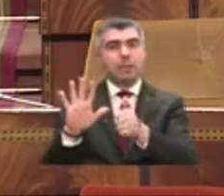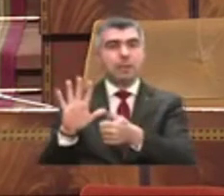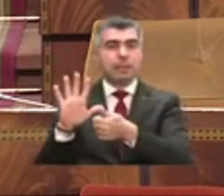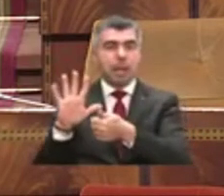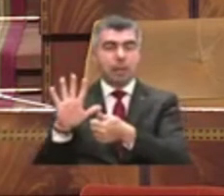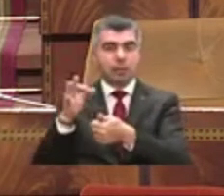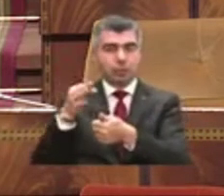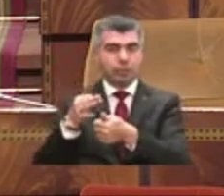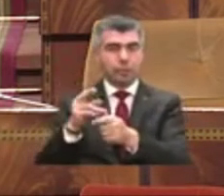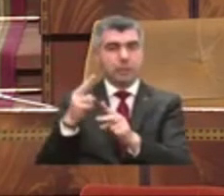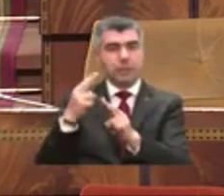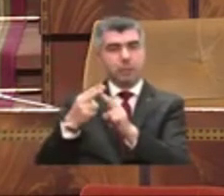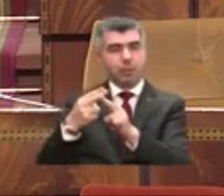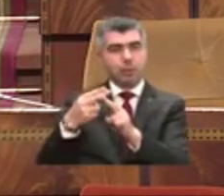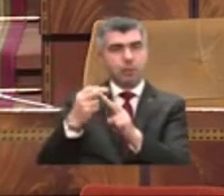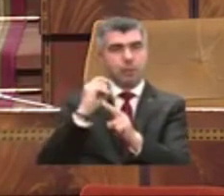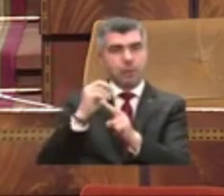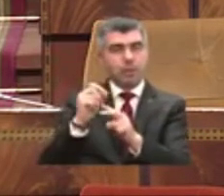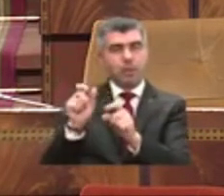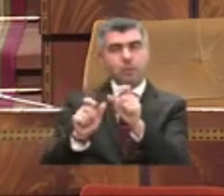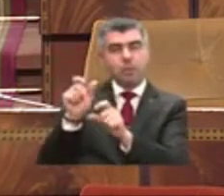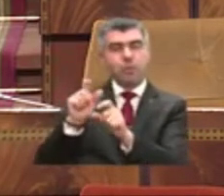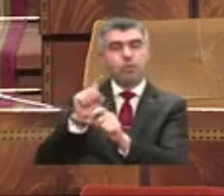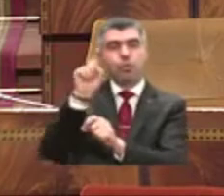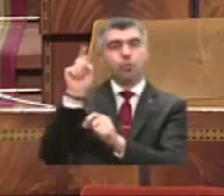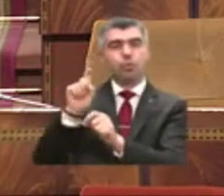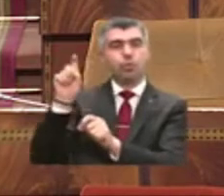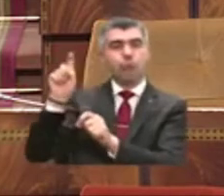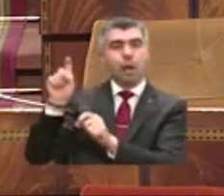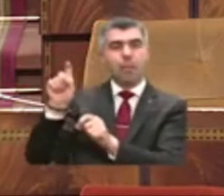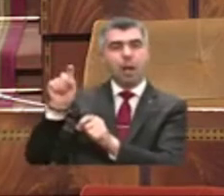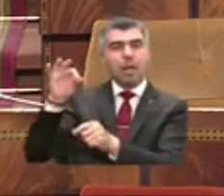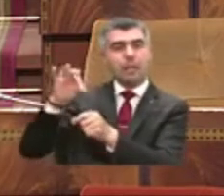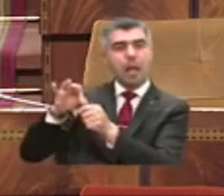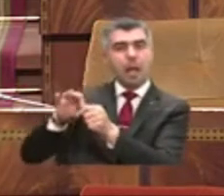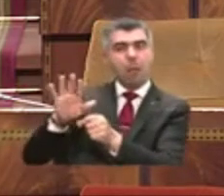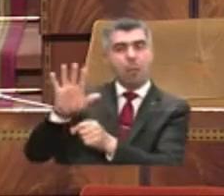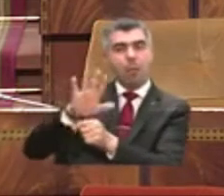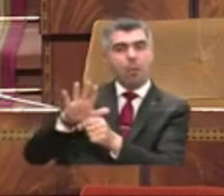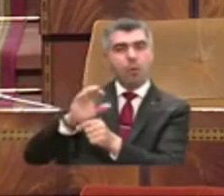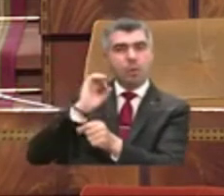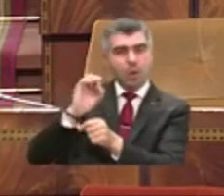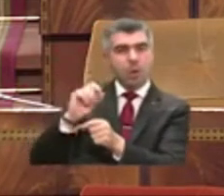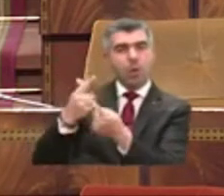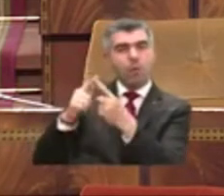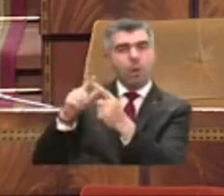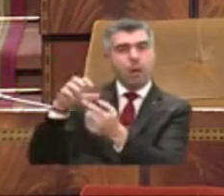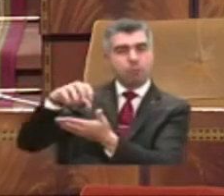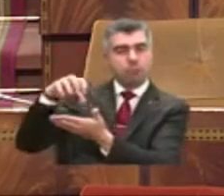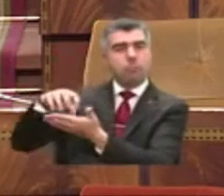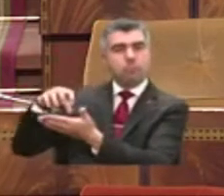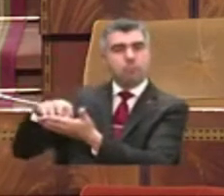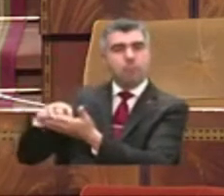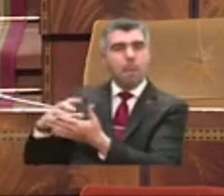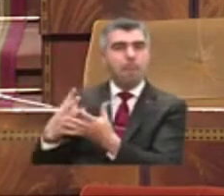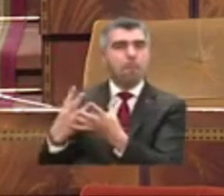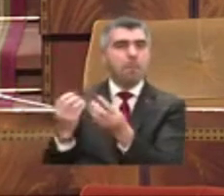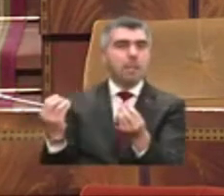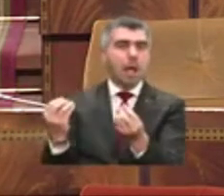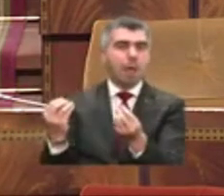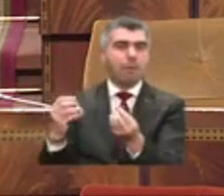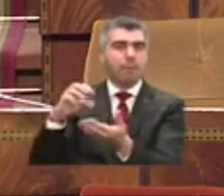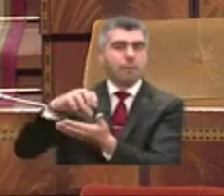اللي كتربط بين البداد عين طاوجطاس واللي كتستافد منها مجموعه ديال الجماعات منها القصير عين